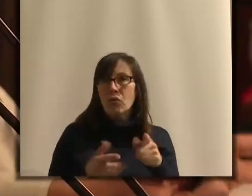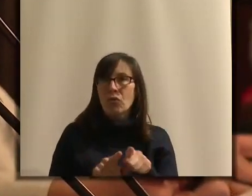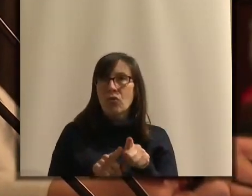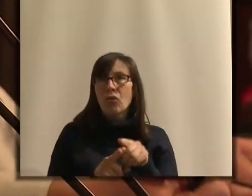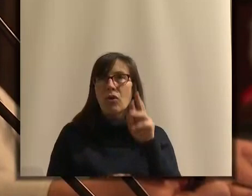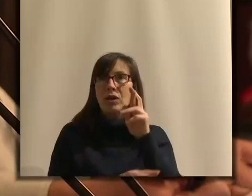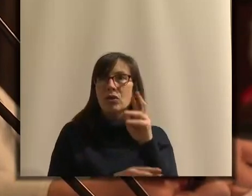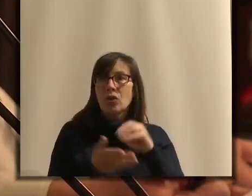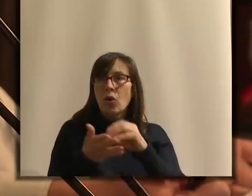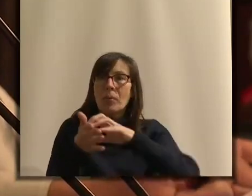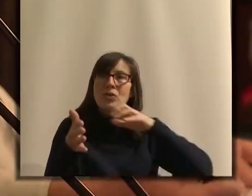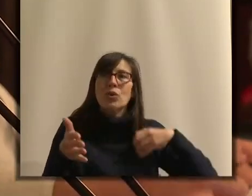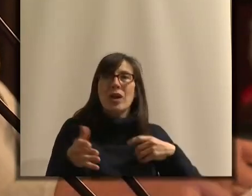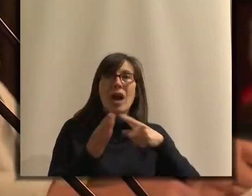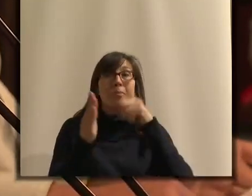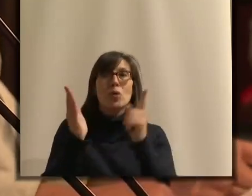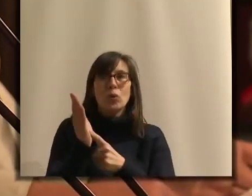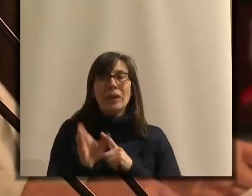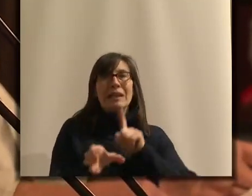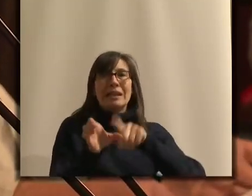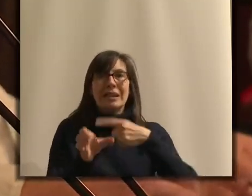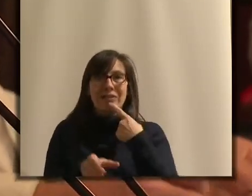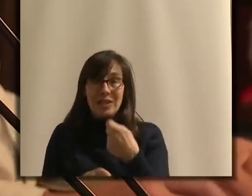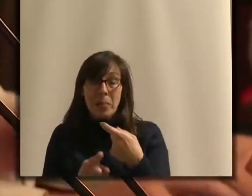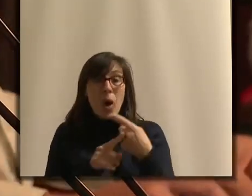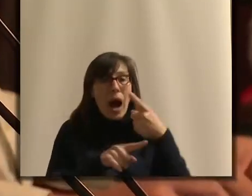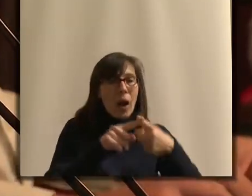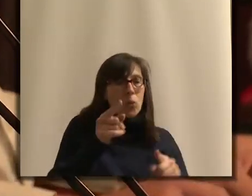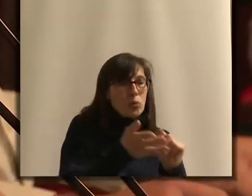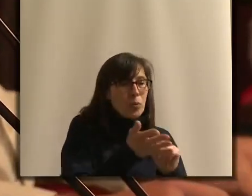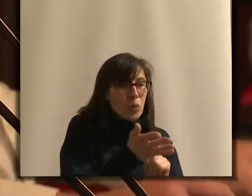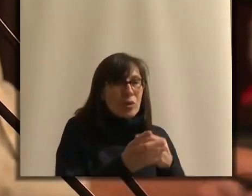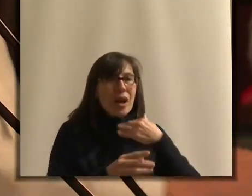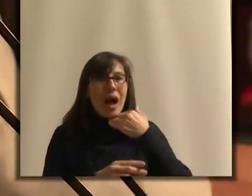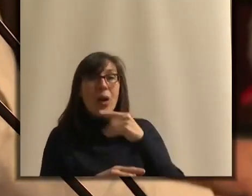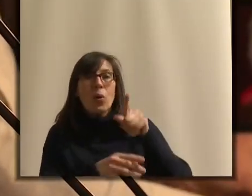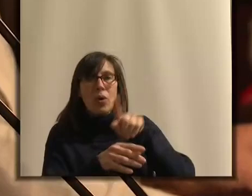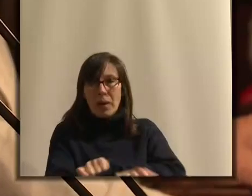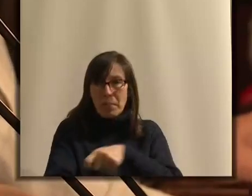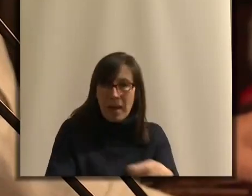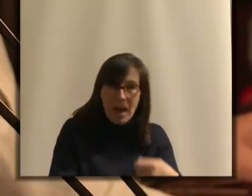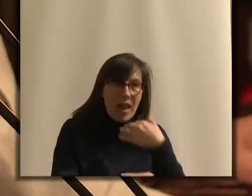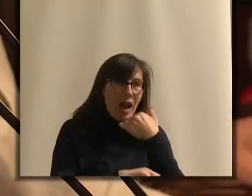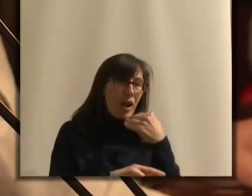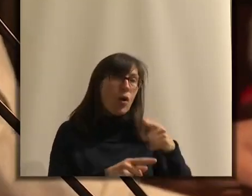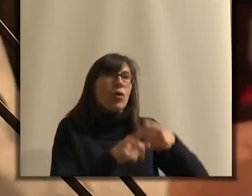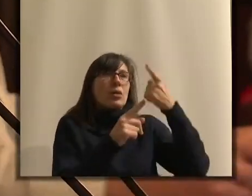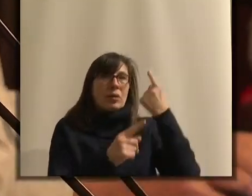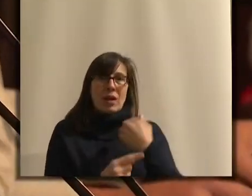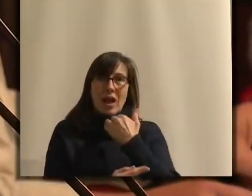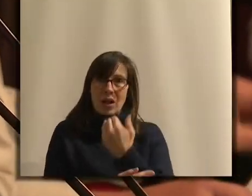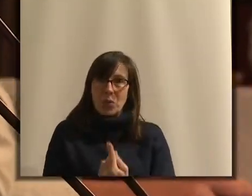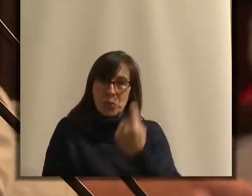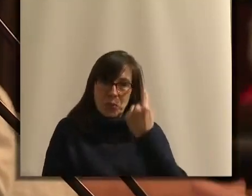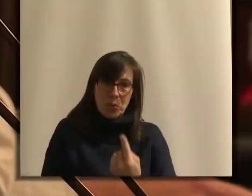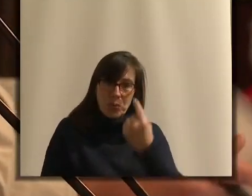majoria absoluta per poder participar. Per tant, quan hi ha petits punts com aquest, com el d'abans amb les adoberies, no? Que també dius, ostres, contents de